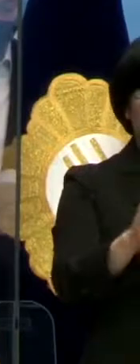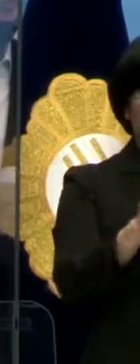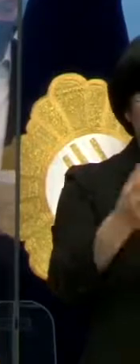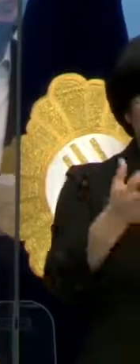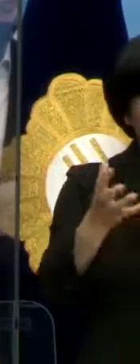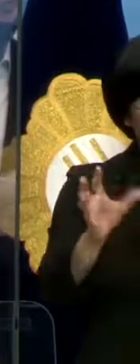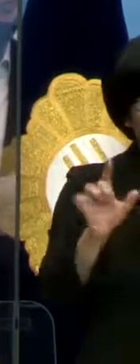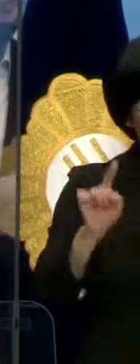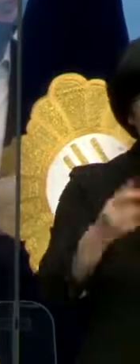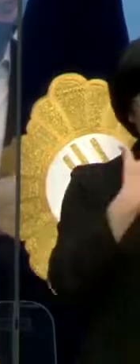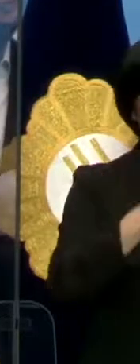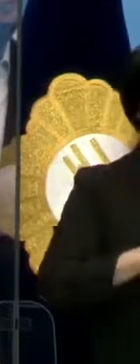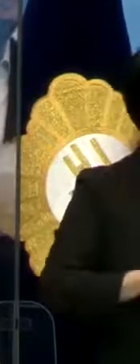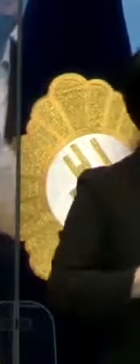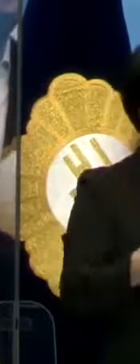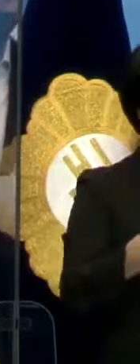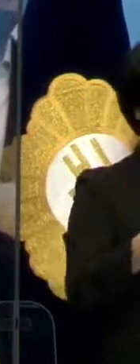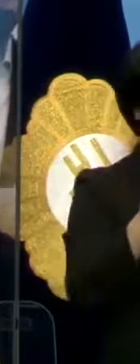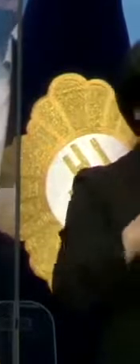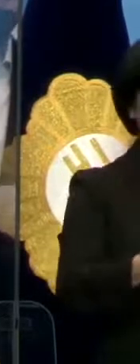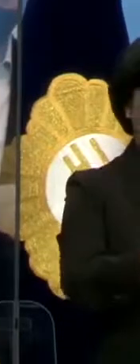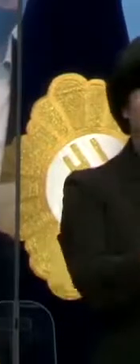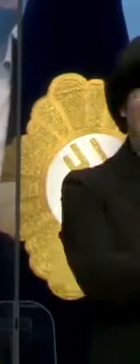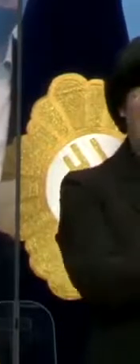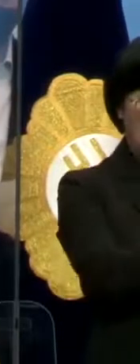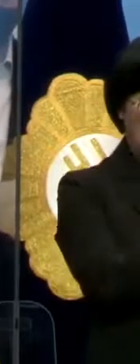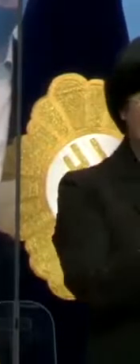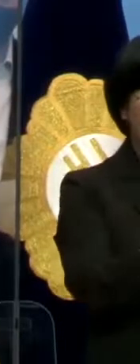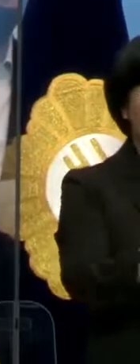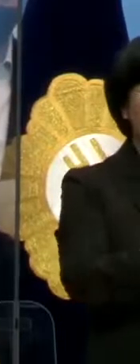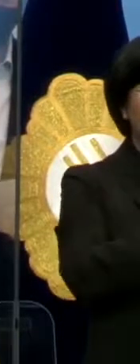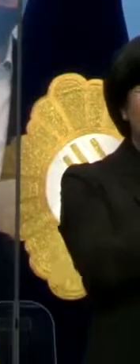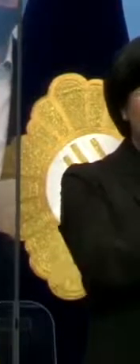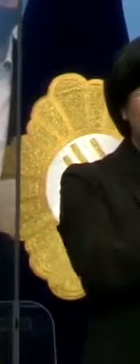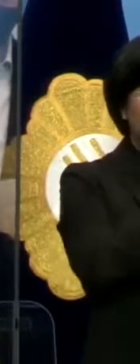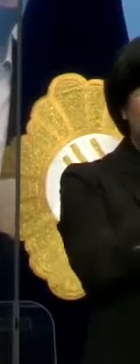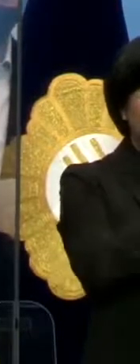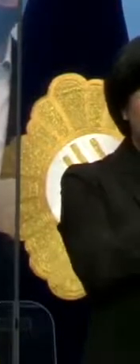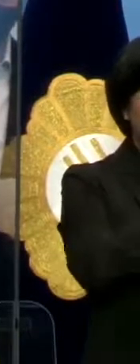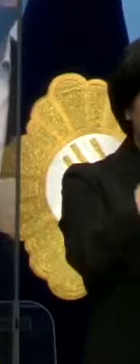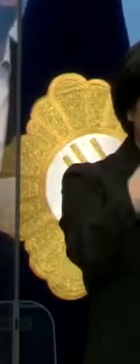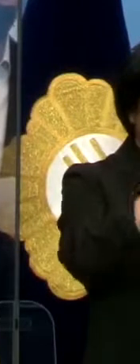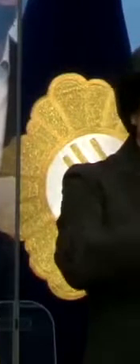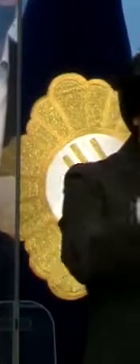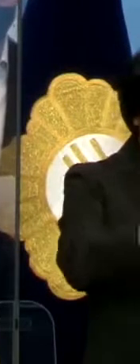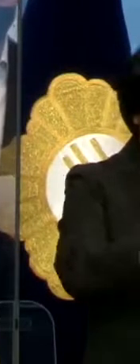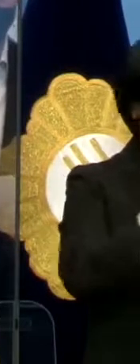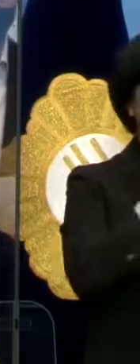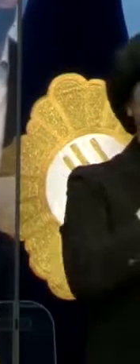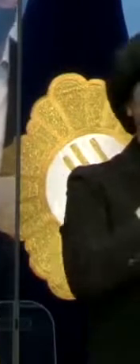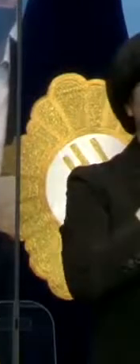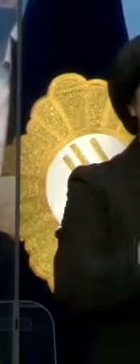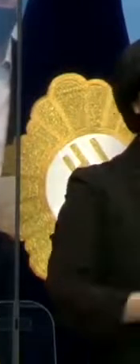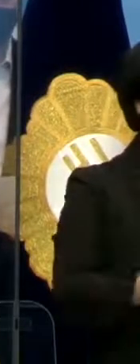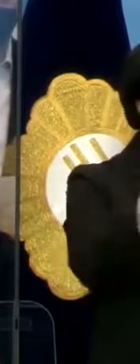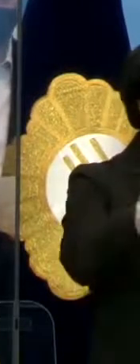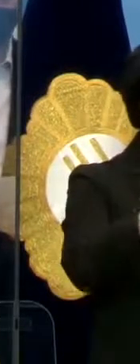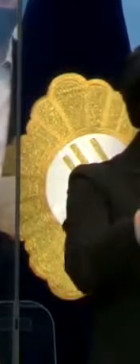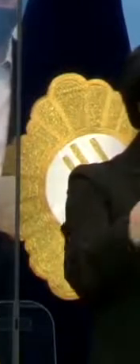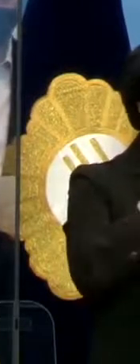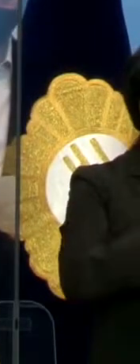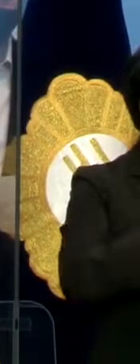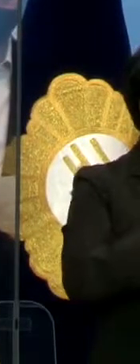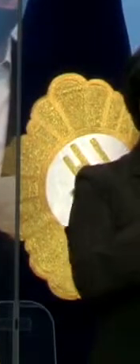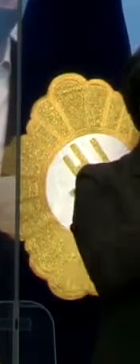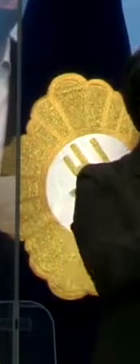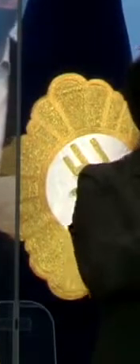야당은 보건복지위원회 1 법안소위를 열어서 의료법 관련된 법들이 논의에 붙여지길 바라고 빨리 국민이 원하는